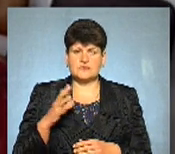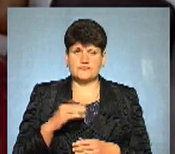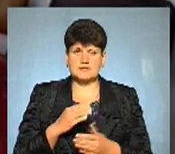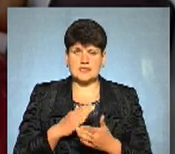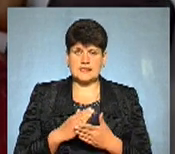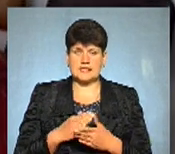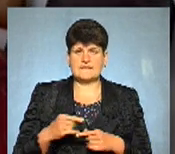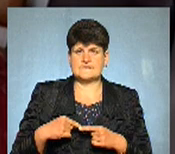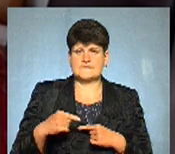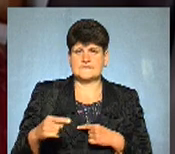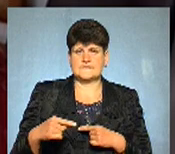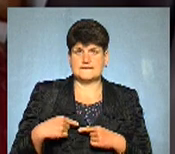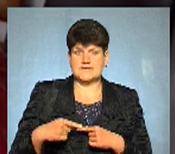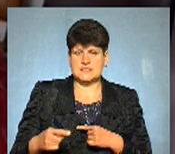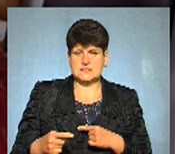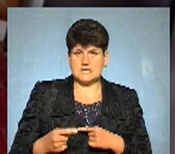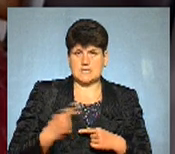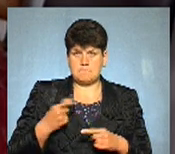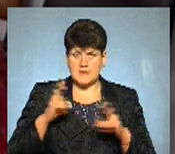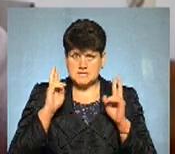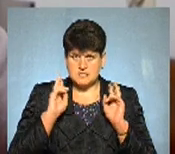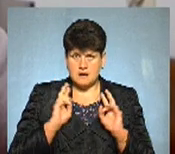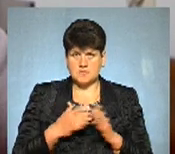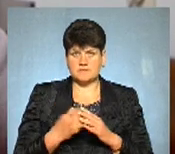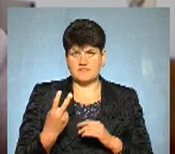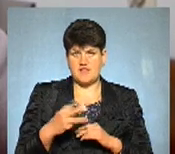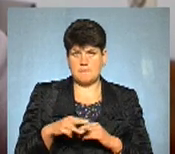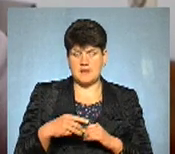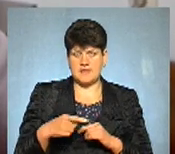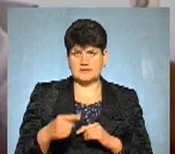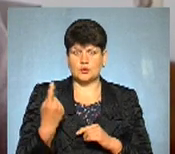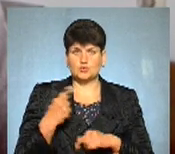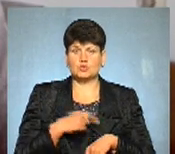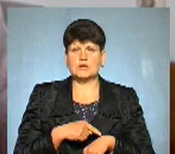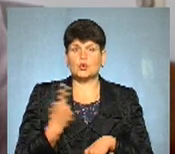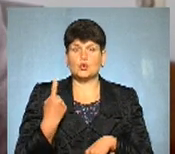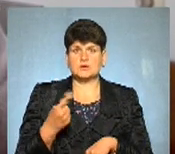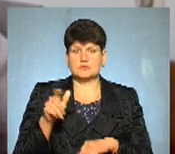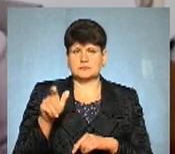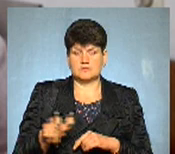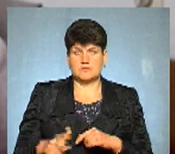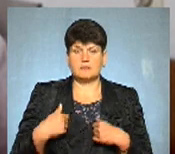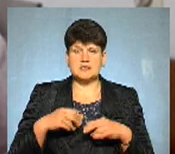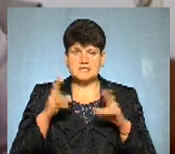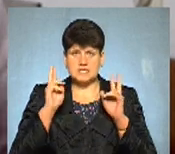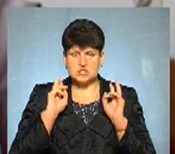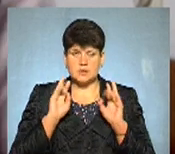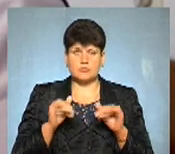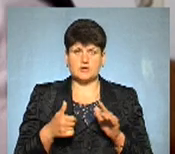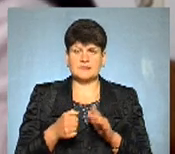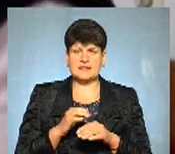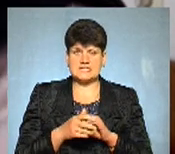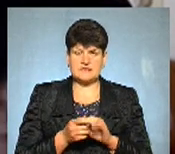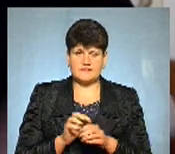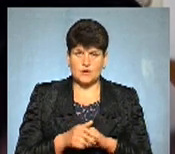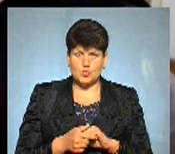між майстрами у нас відповідна, 2 метри. На годину один клієнт. Ну, ми стрижемо, після того дезінфікуємо